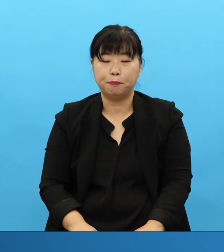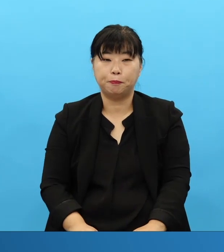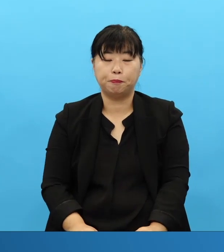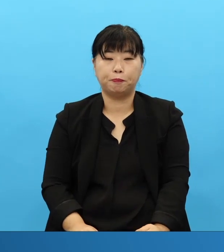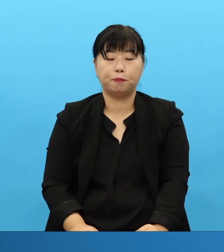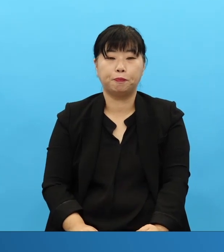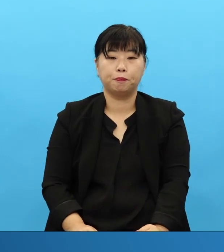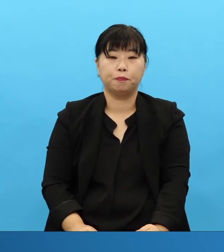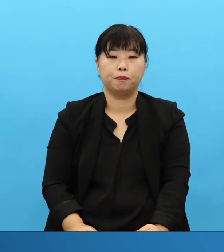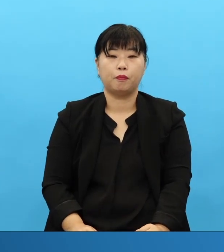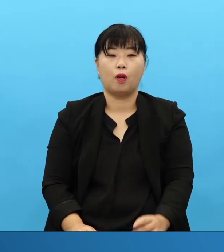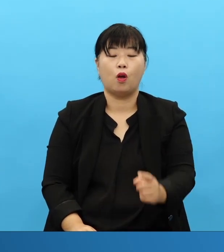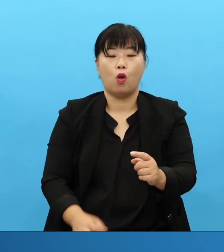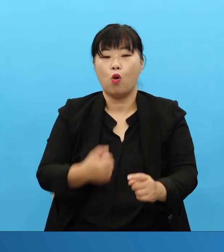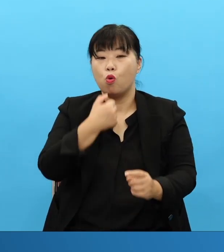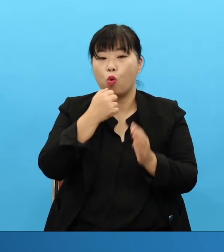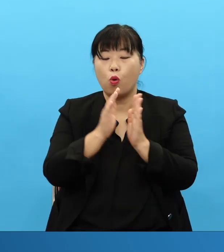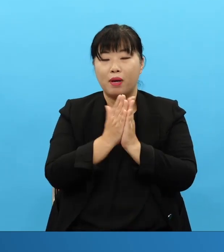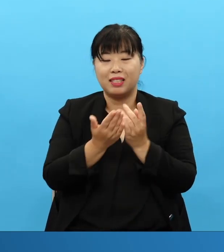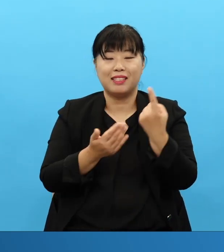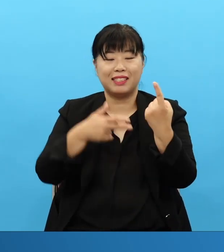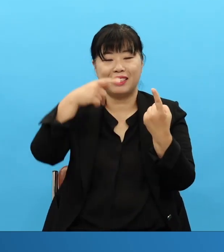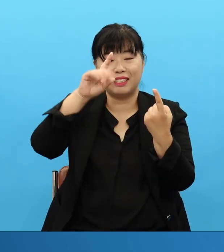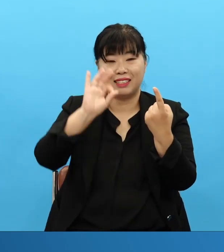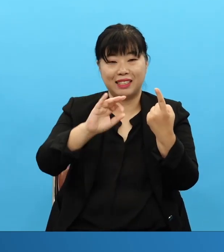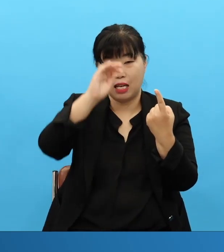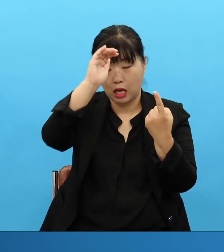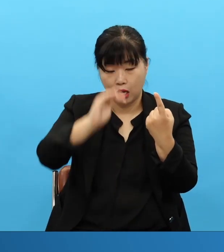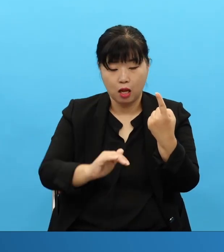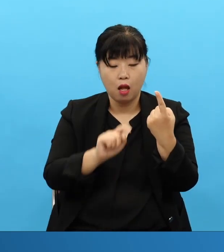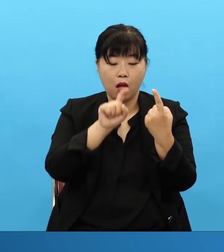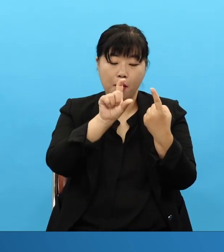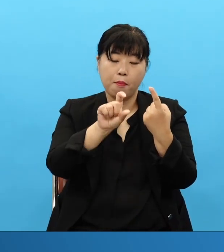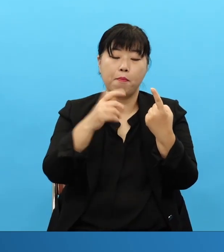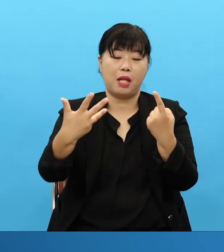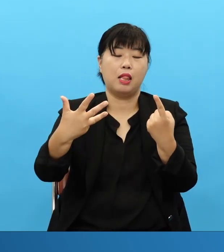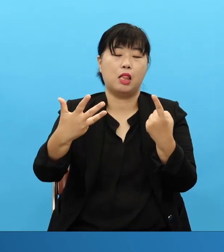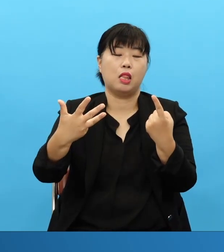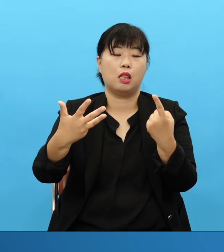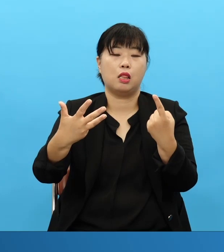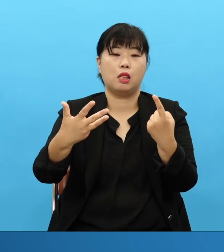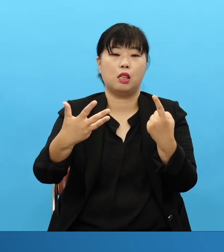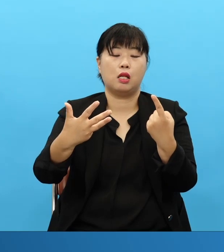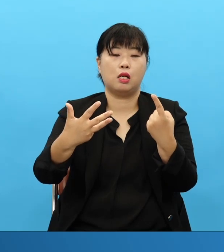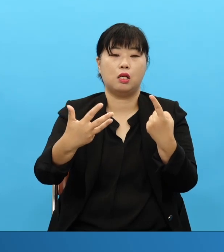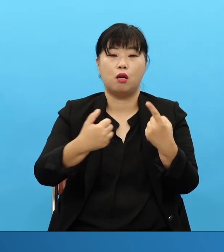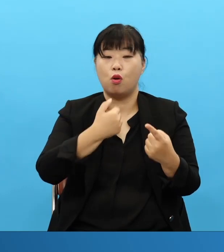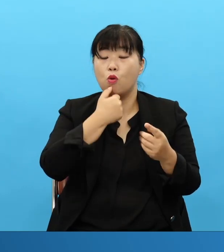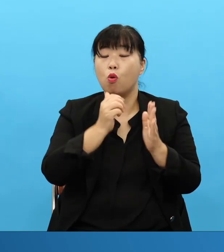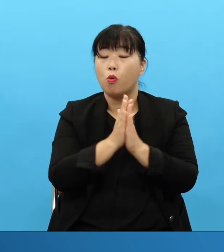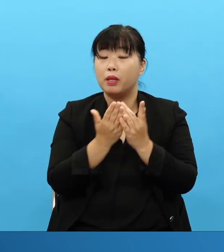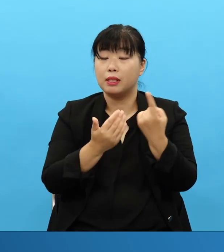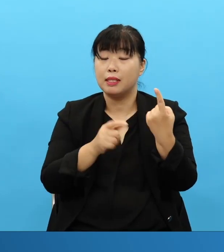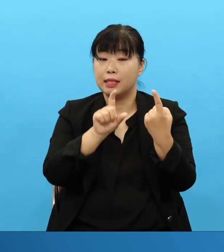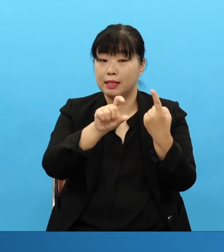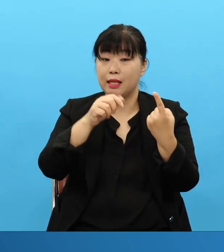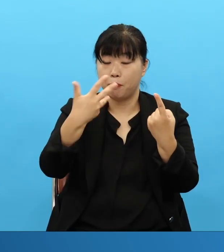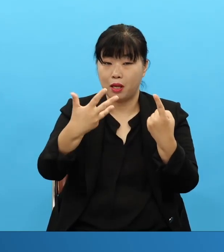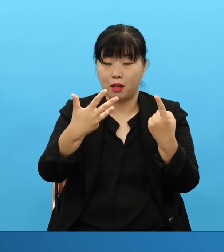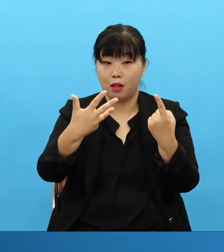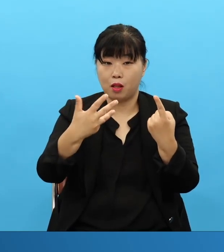Romans. 로마서 1장 8절을 한번 보세요. If we look at Romans chapter 1, verse 8. 먼저